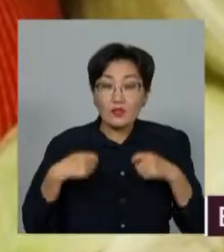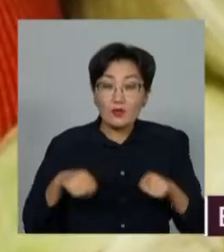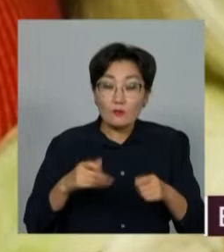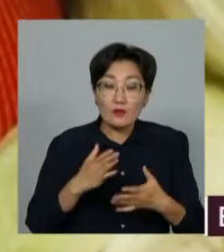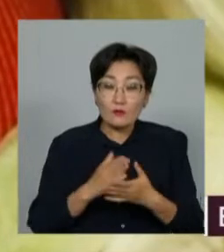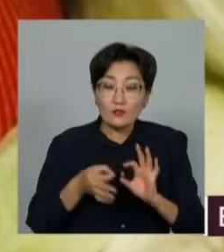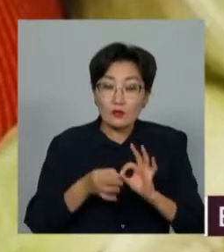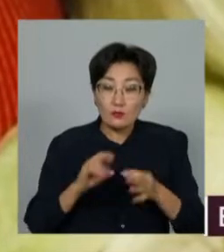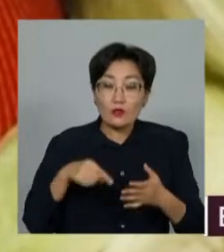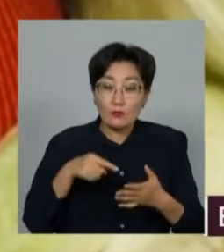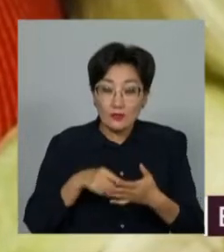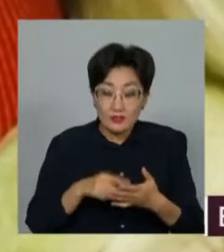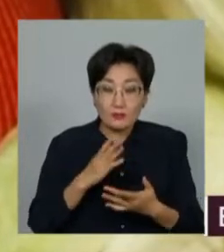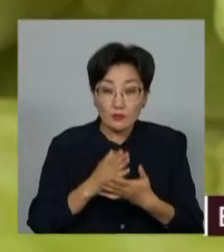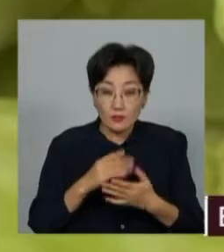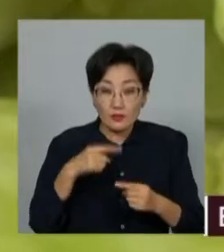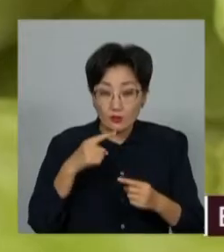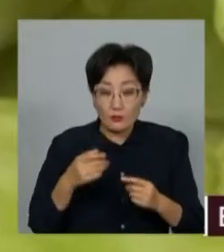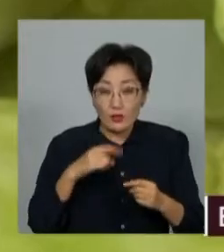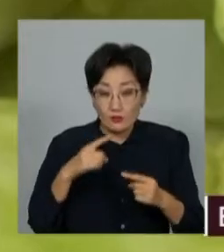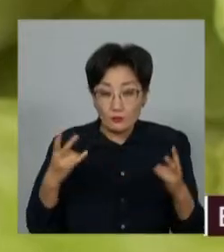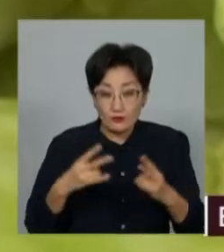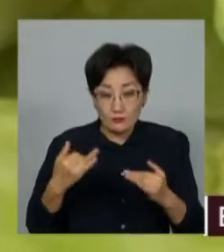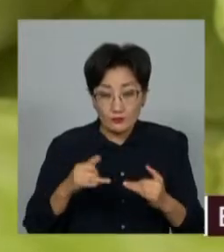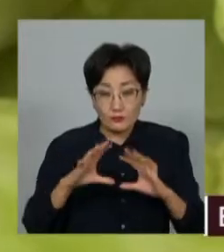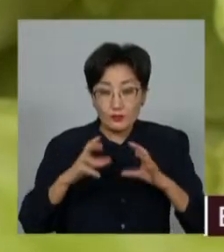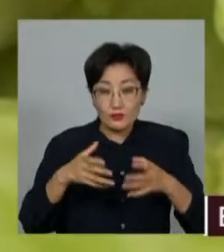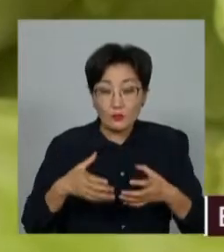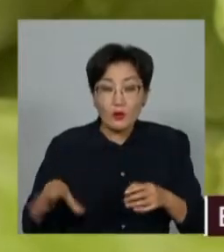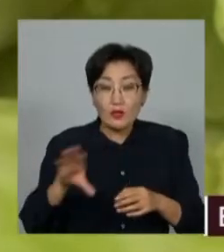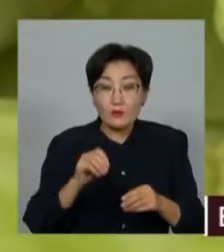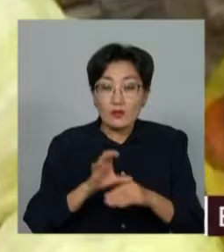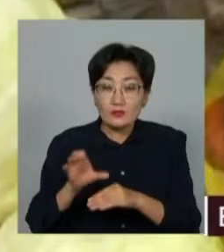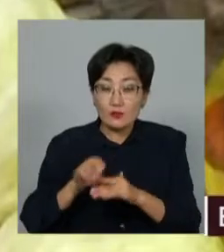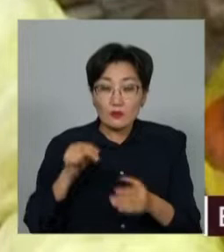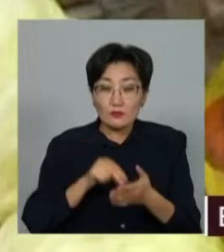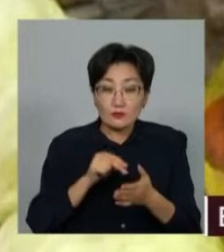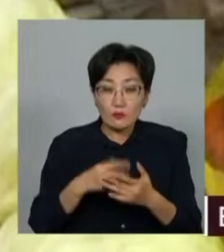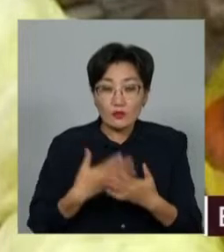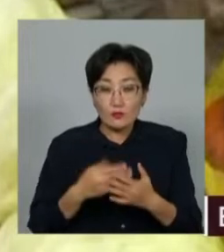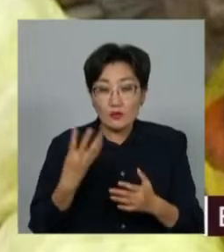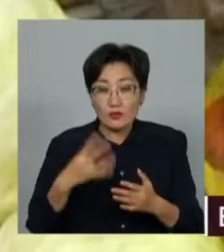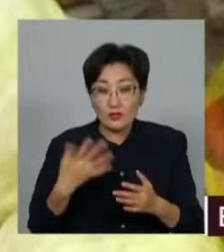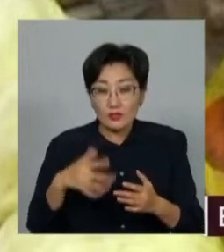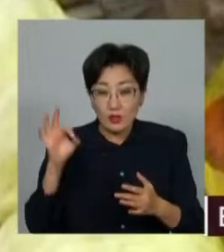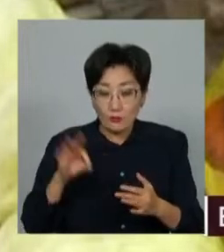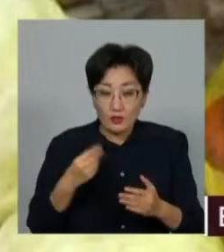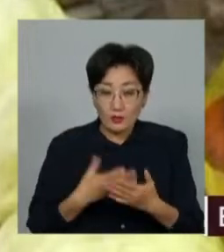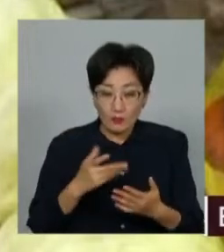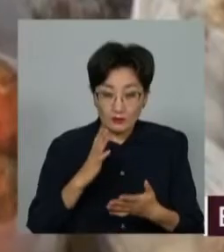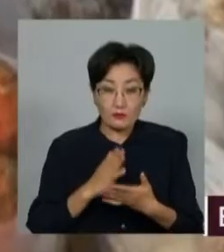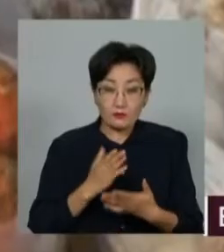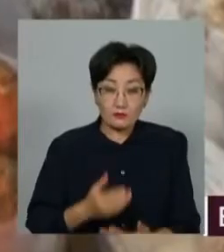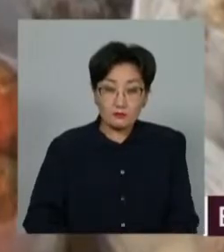жатқан күрделі мәселе екенін атап өтті. Айта кету керек, қазір дүние жүзінде барлық тауардың бағасы шамамен 40-50%-ға